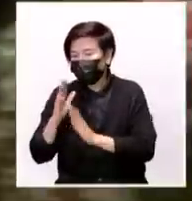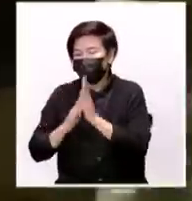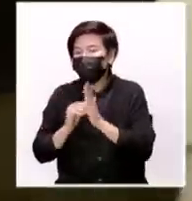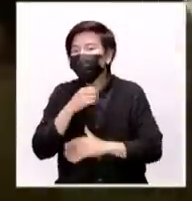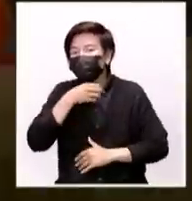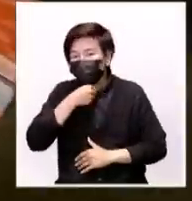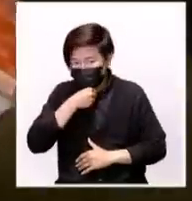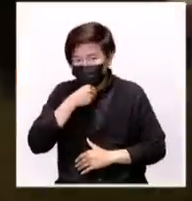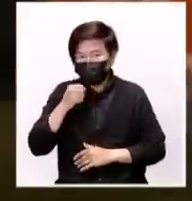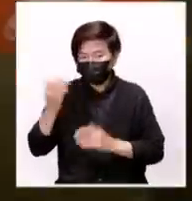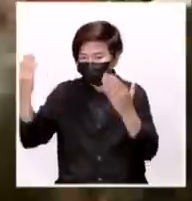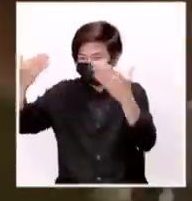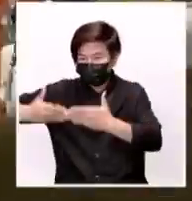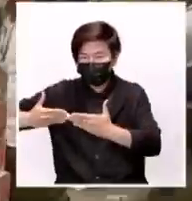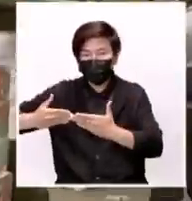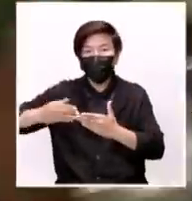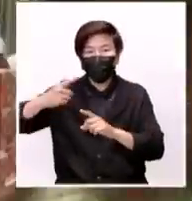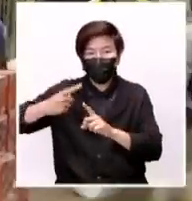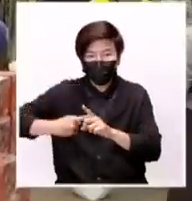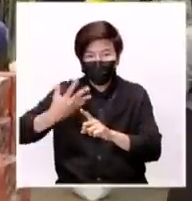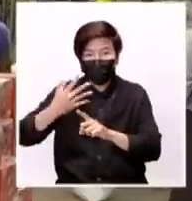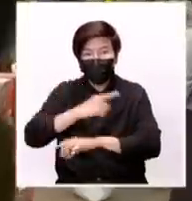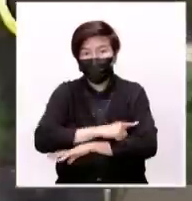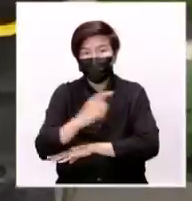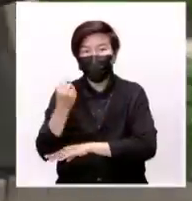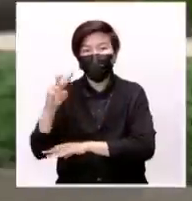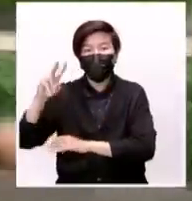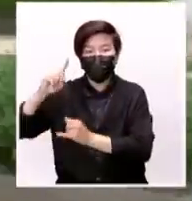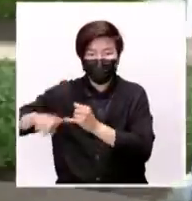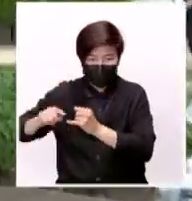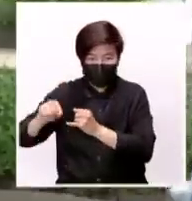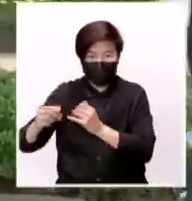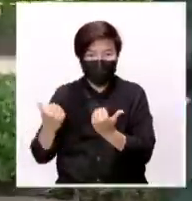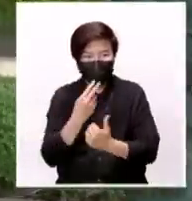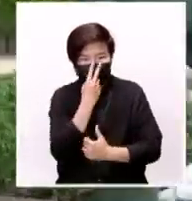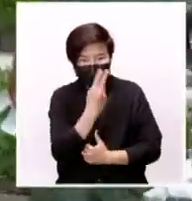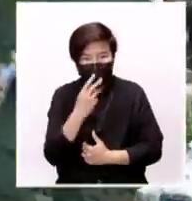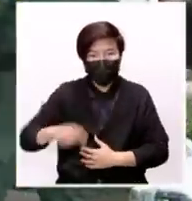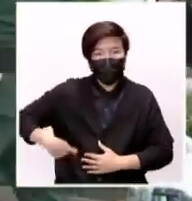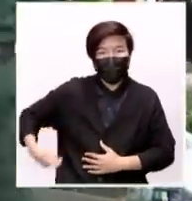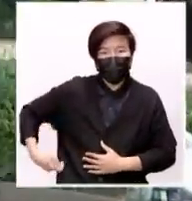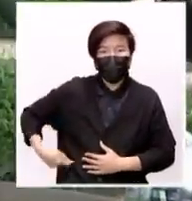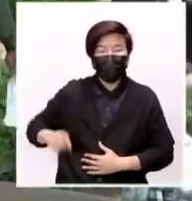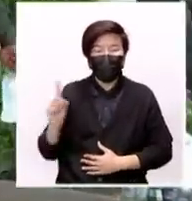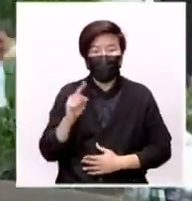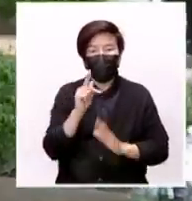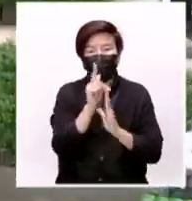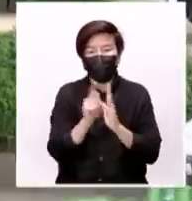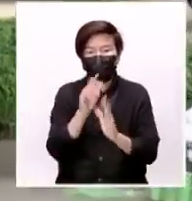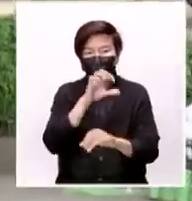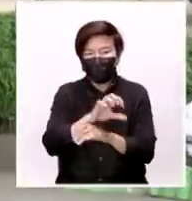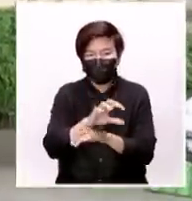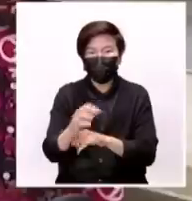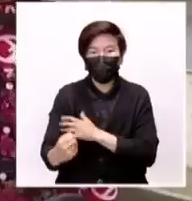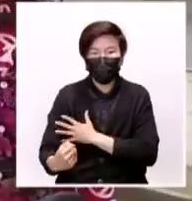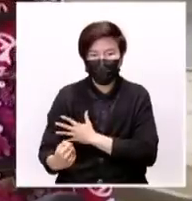ก็ยังต้องล็อกดาวน์จนถึง12พฤษภาคมก็อีกไม่กี่วันข้างหน้านี้แต่ที่น่าสนใจสำหรับกัมพูชาค่ะคือการบังคับใช้กฎหมายที่เข้มงว